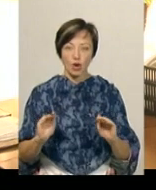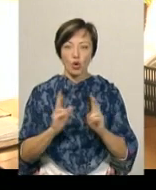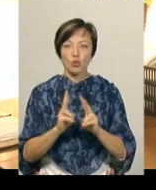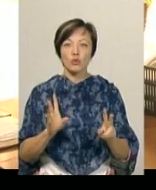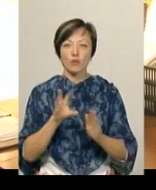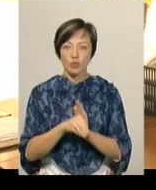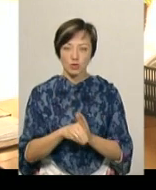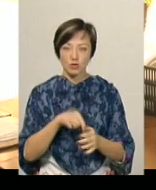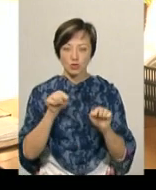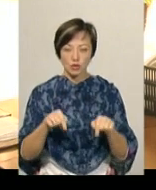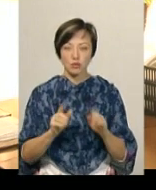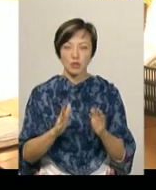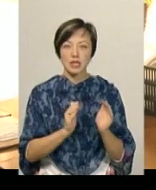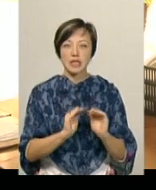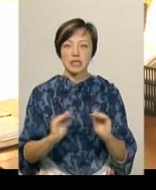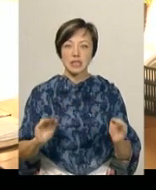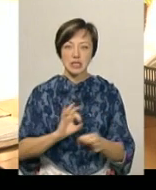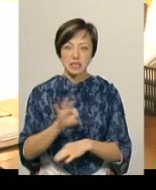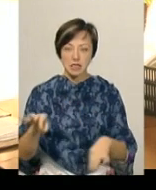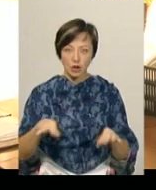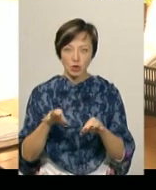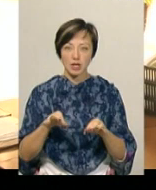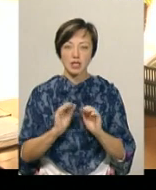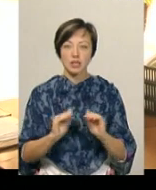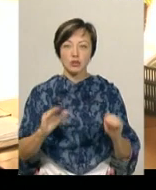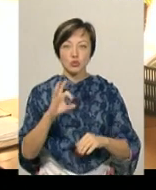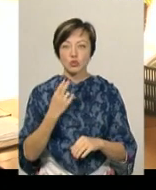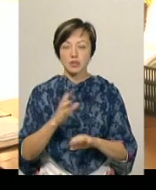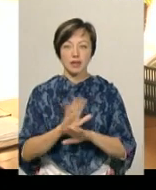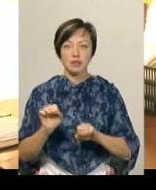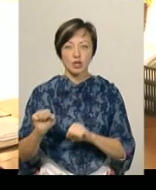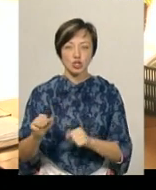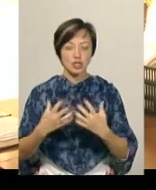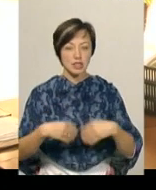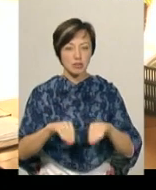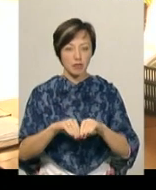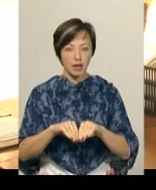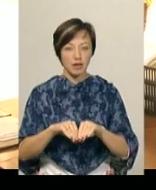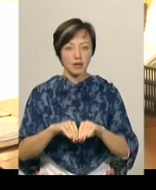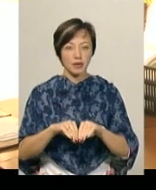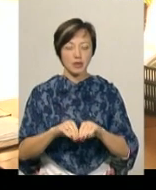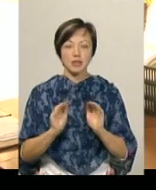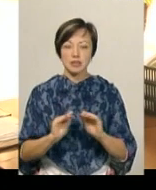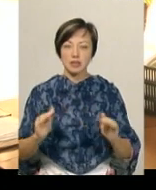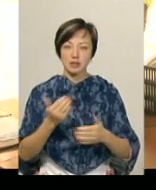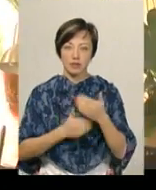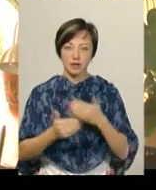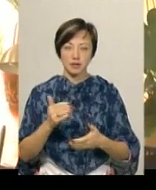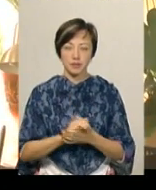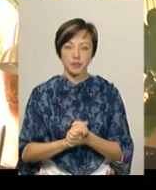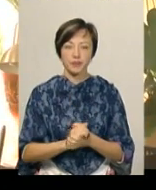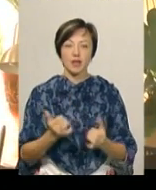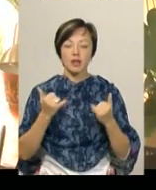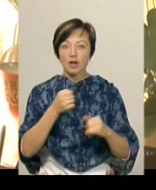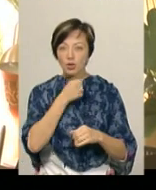сюди входить? Сюди будуть входити діти-сироти, діти соціально незахищених сімей, діти-інваліди. Для